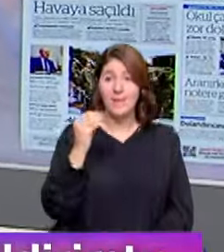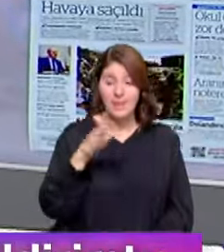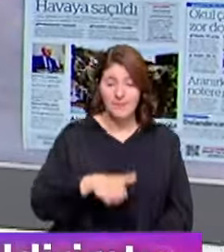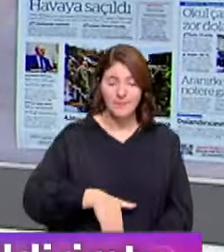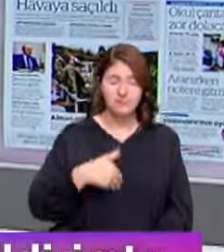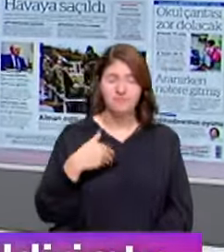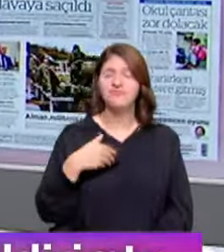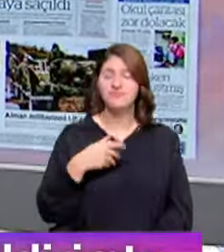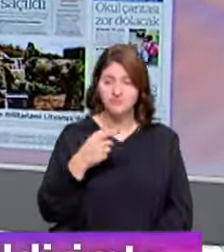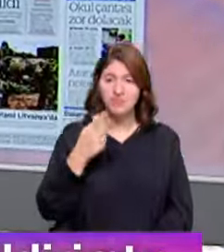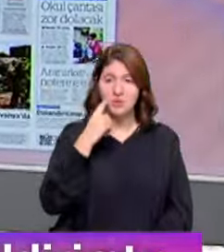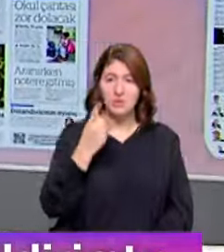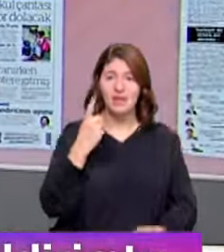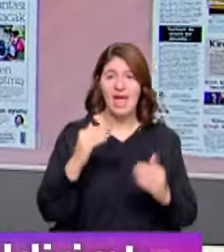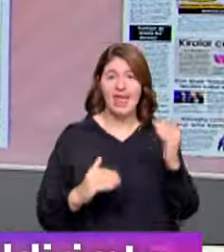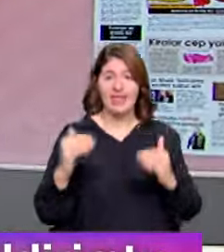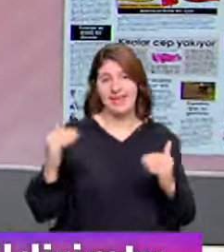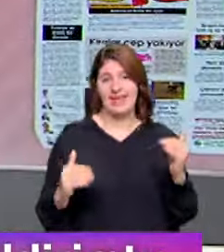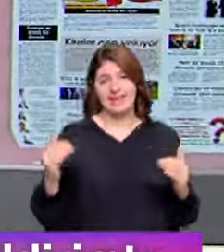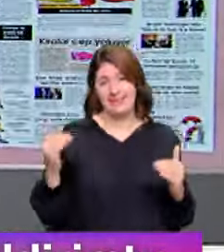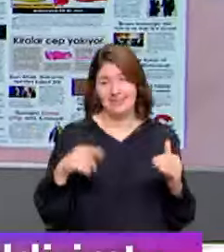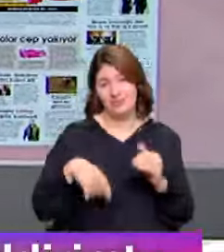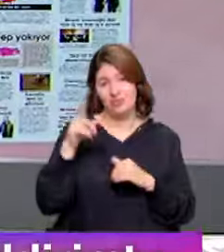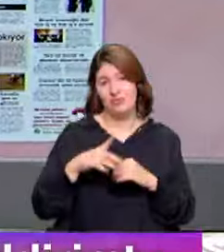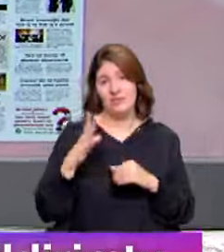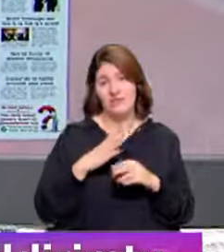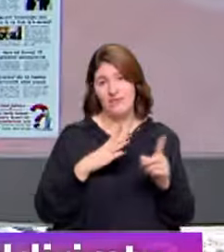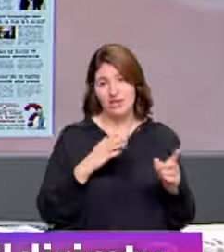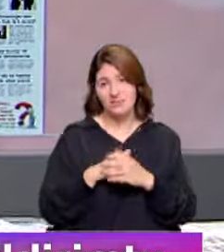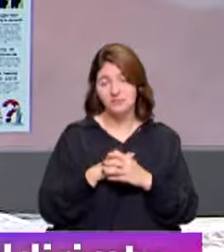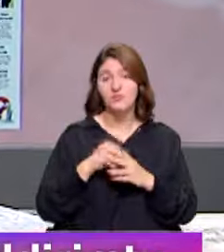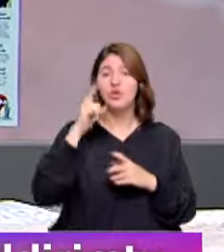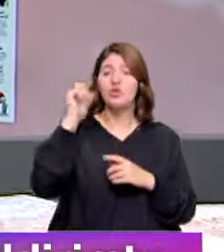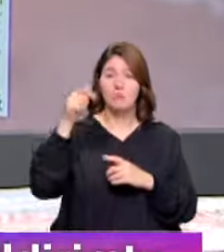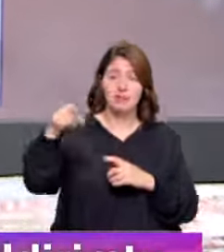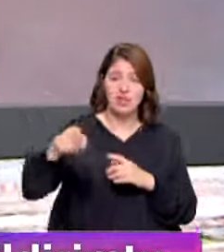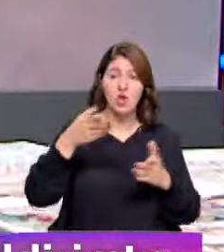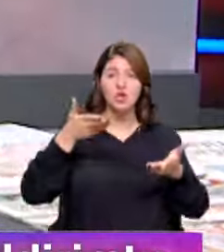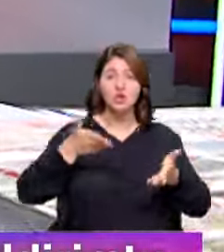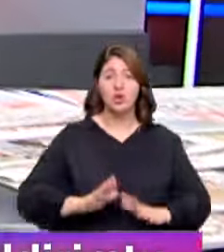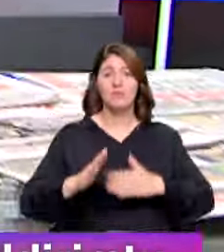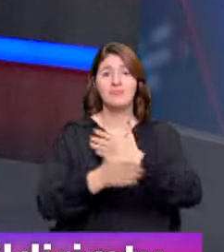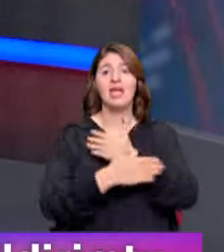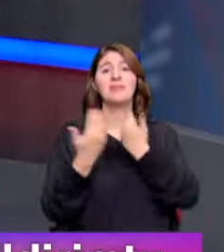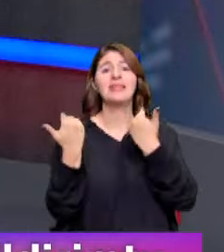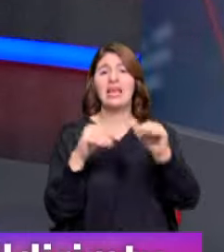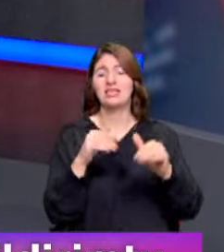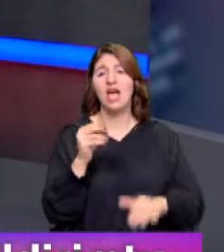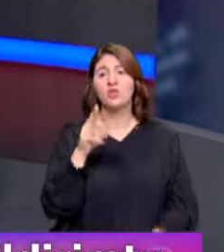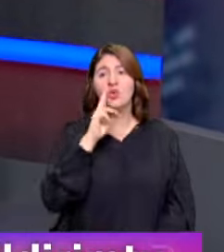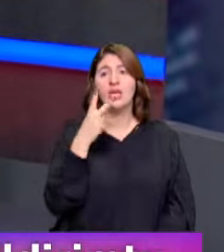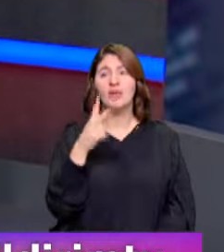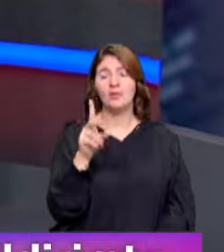bezi üzerinden bir endeks gündemimizde var. Hükümetin doğum yardımı desteği en